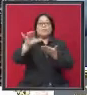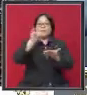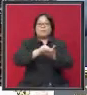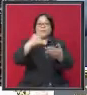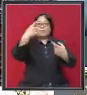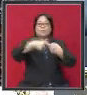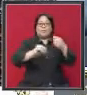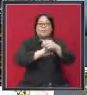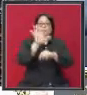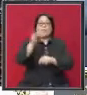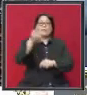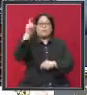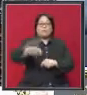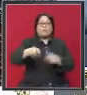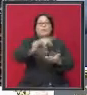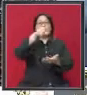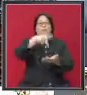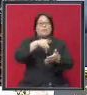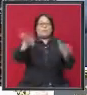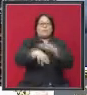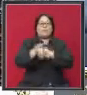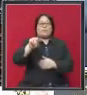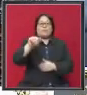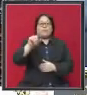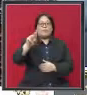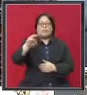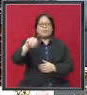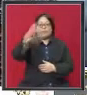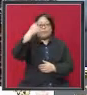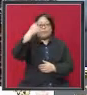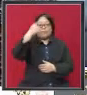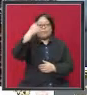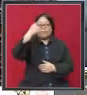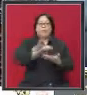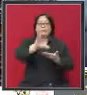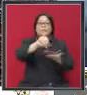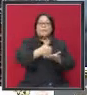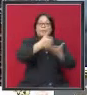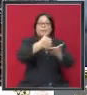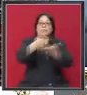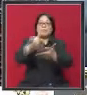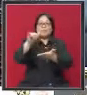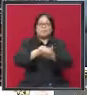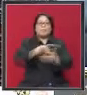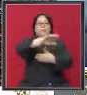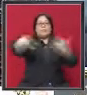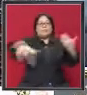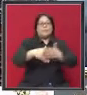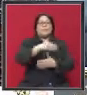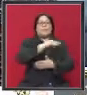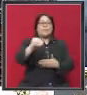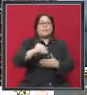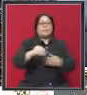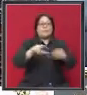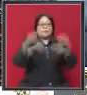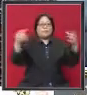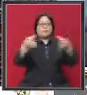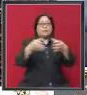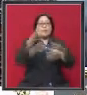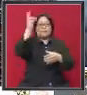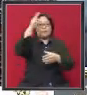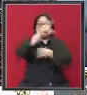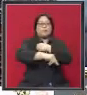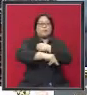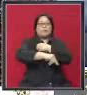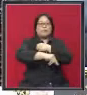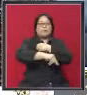berkaitan perbelanjaan COVID-19 ini perlu dipusatkan di bawah NADMA bagi memastikan bantuan yang diberikan adalah secara menyeluruh dan jentera Kerajaan Persekutuan